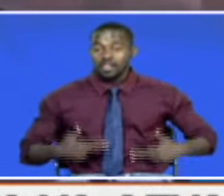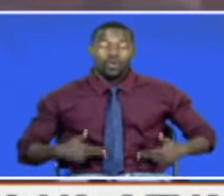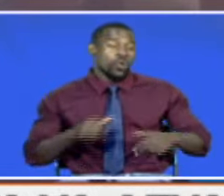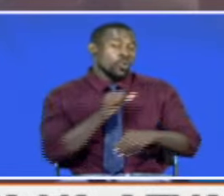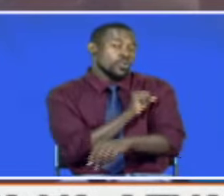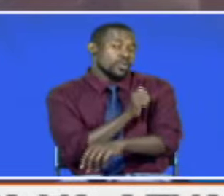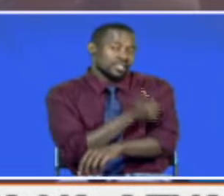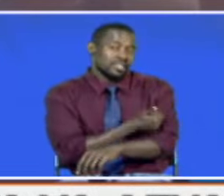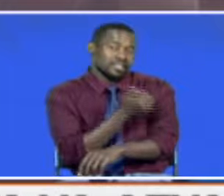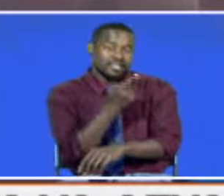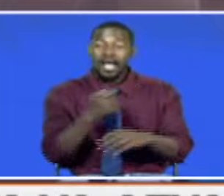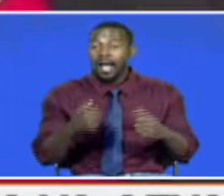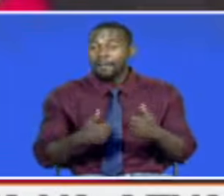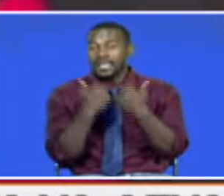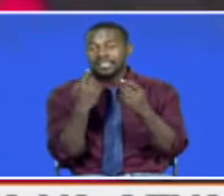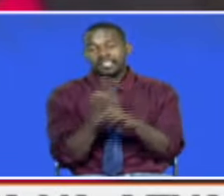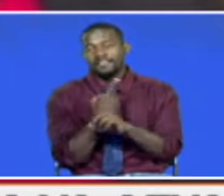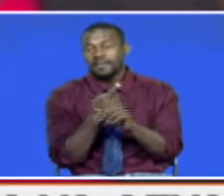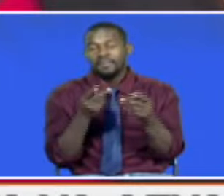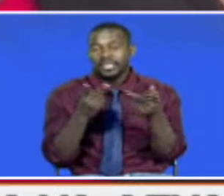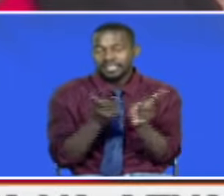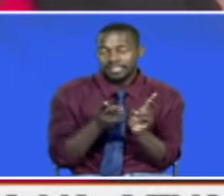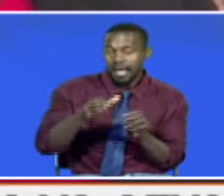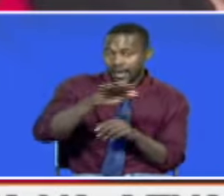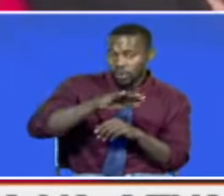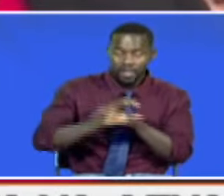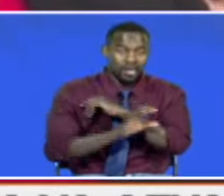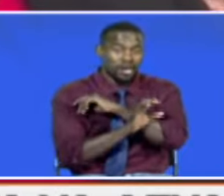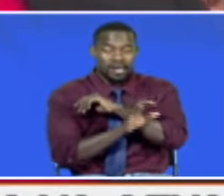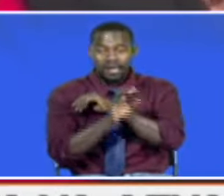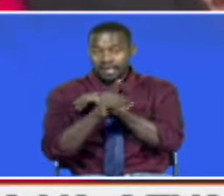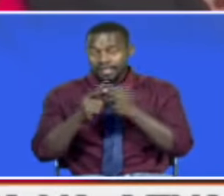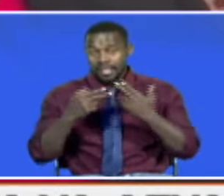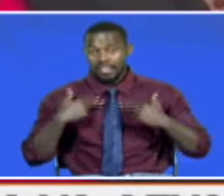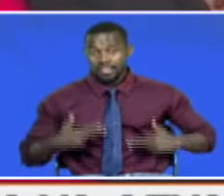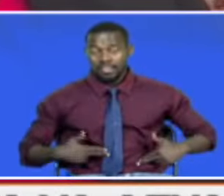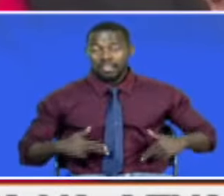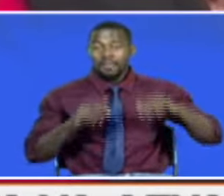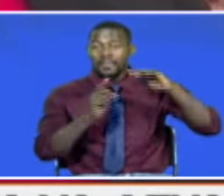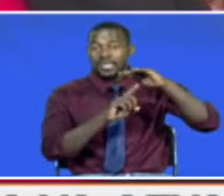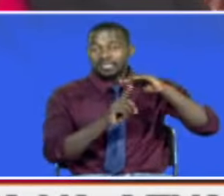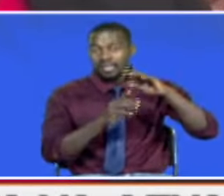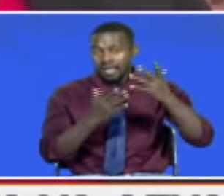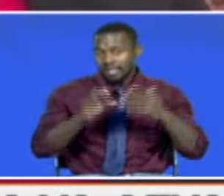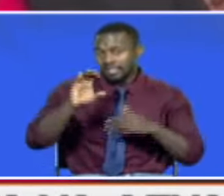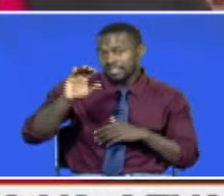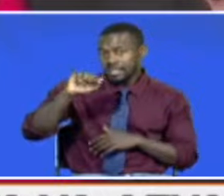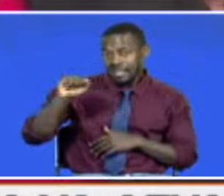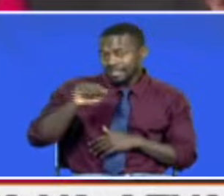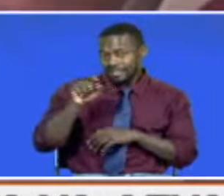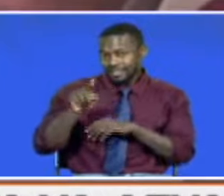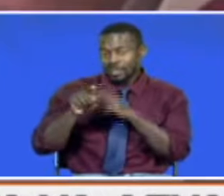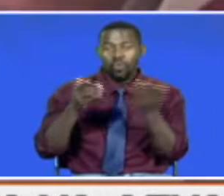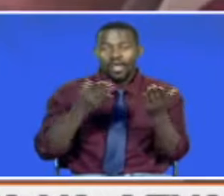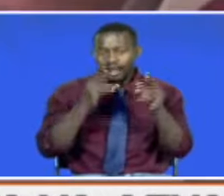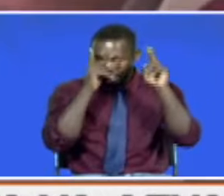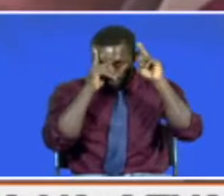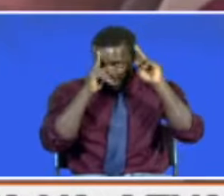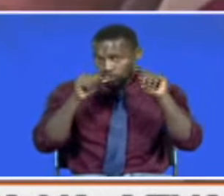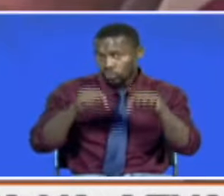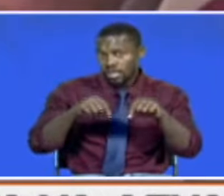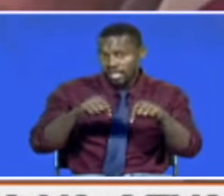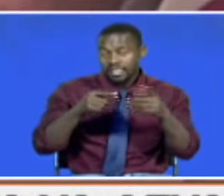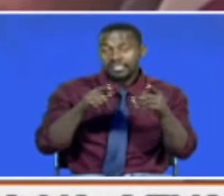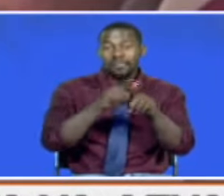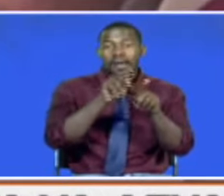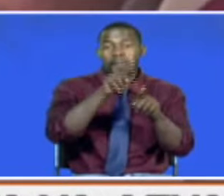mpya limefanyika katika maeneo tofauti nchini. Waziri wa Afya Debora Barasa akiliongoza mjini Kakamega, katibu katika wizara hiyo